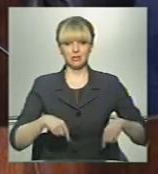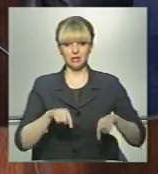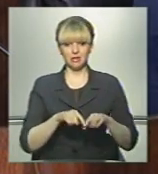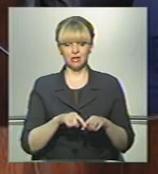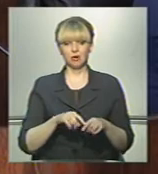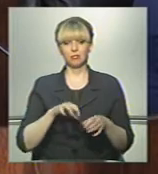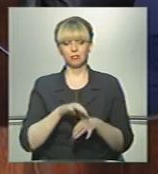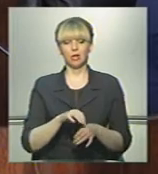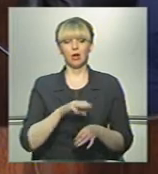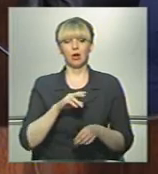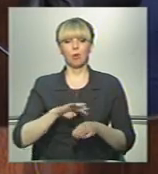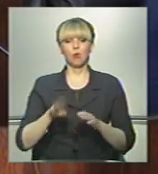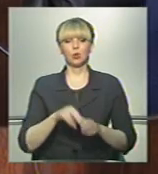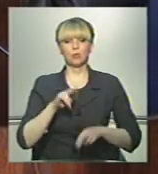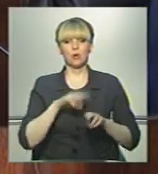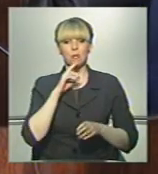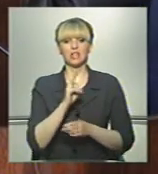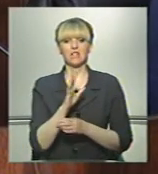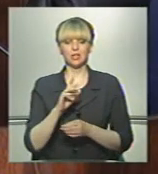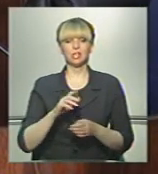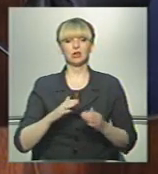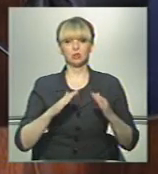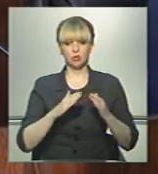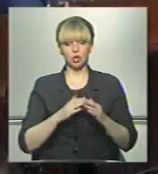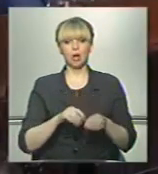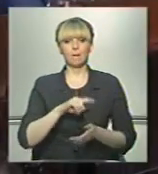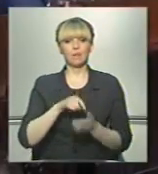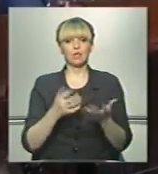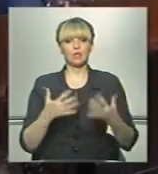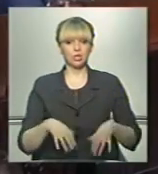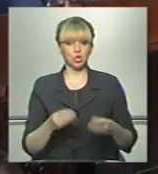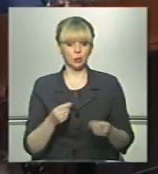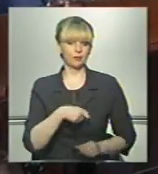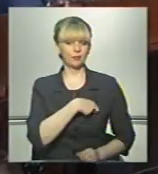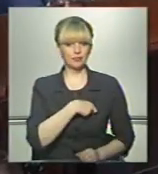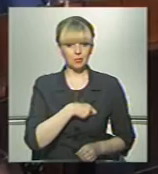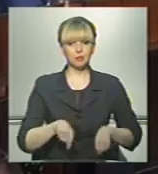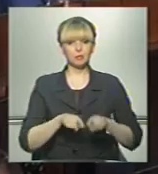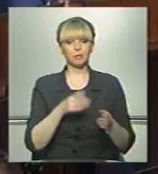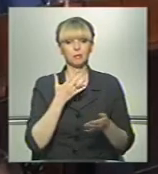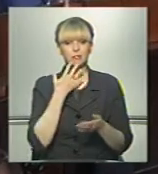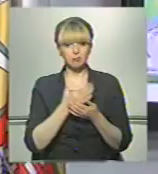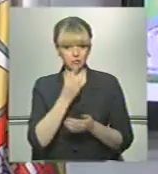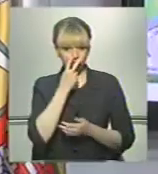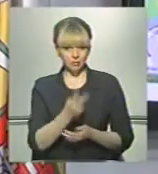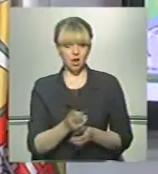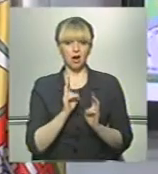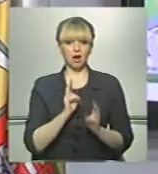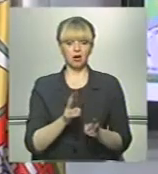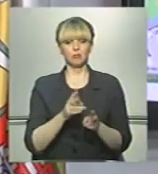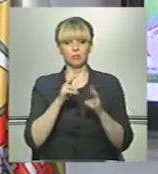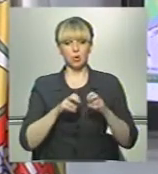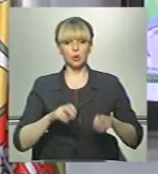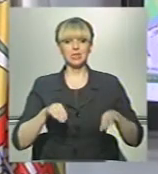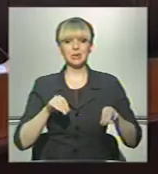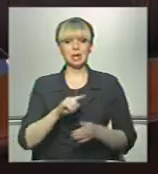під будівництво багатоквартирного житла і місто втрачає кошти. Депутати теж мають своє бачення, як при розгляді